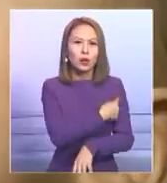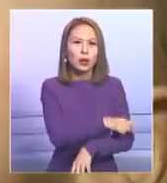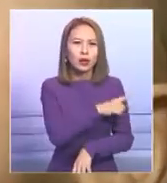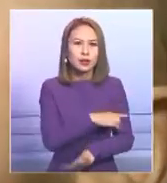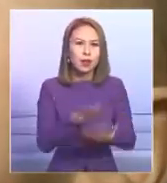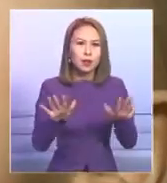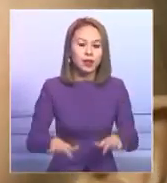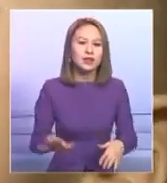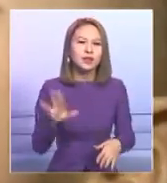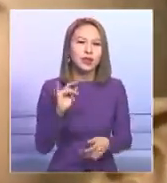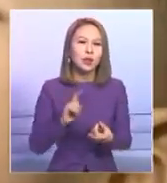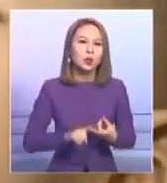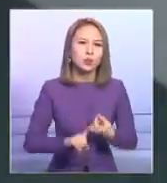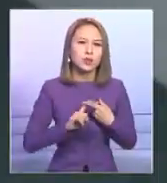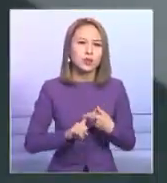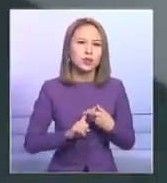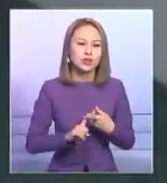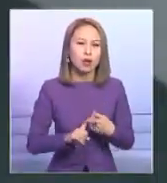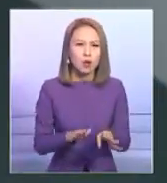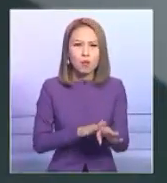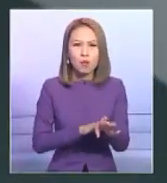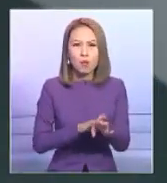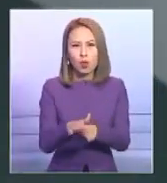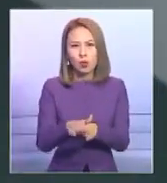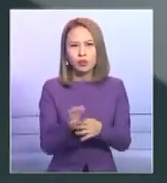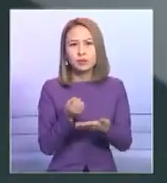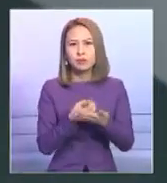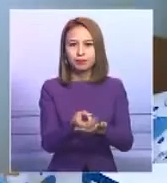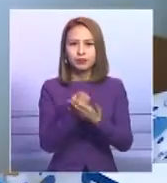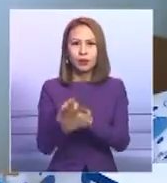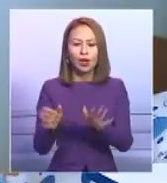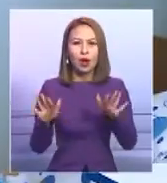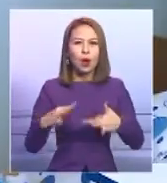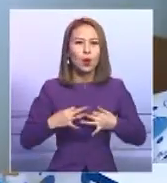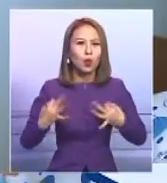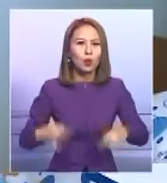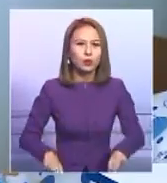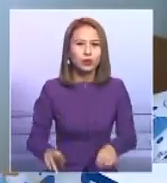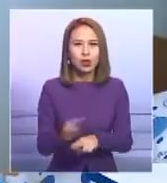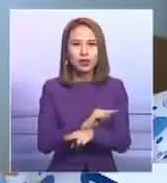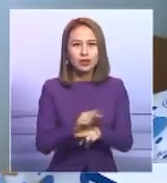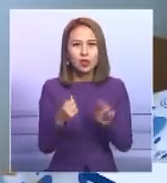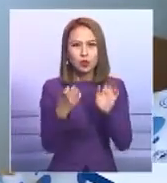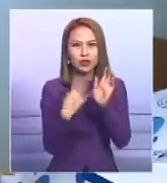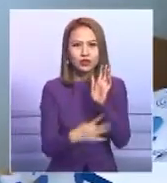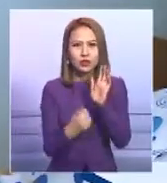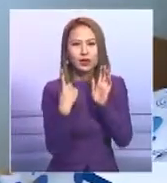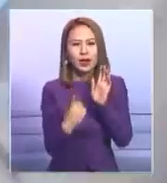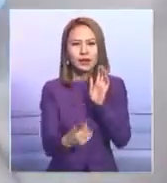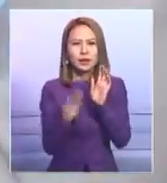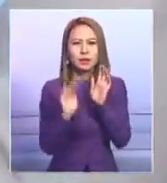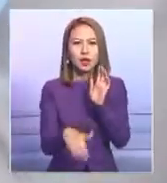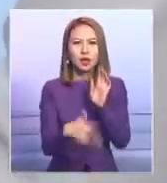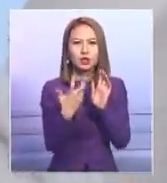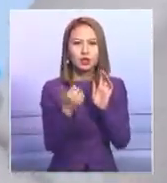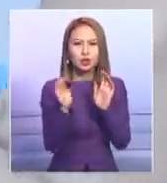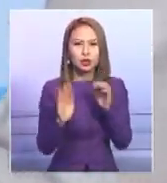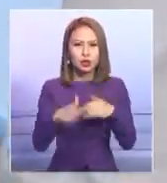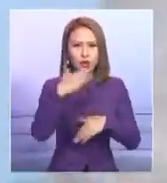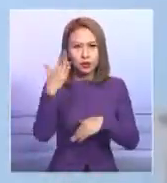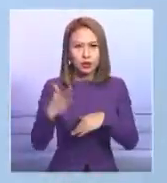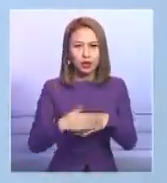аурулар ауруханасы науқастарға лық толы. Вирустық инфекцияның алдын алу мақсатында облыстық бюджеттен 191